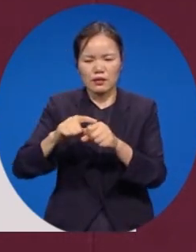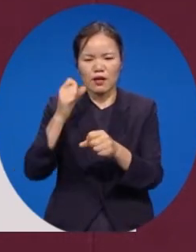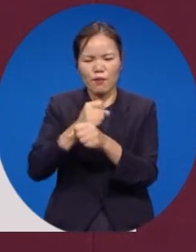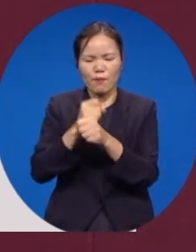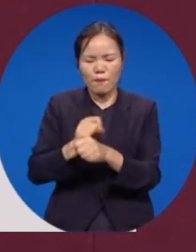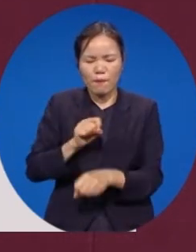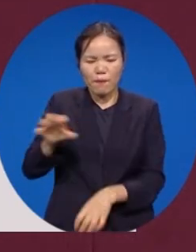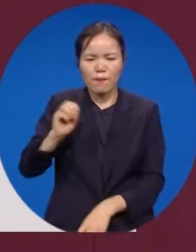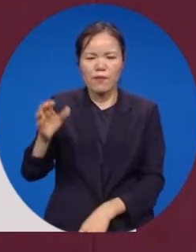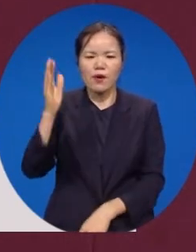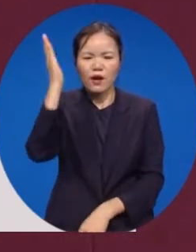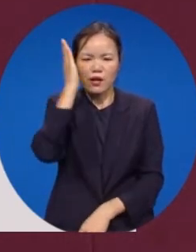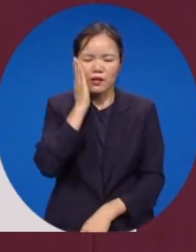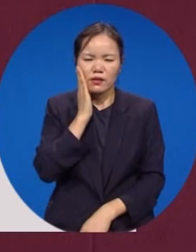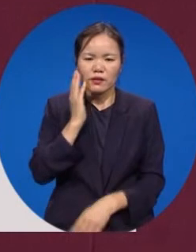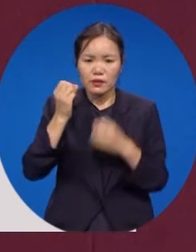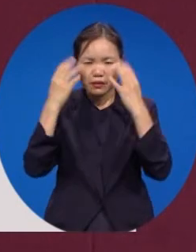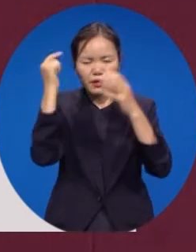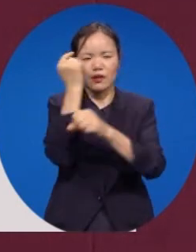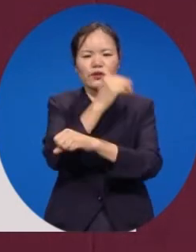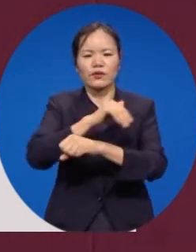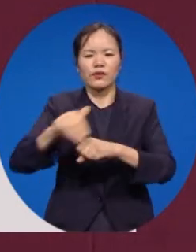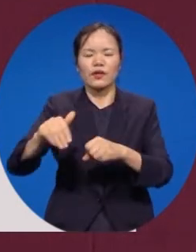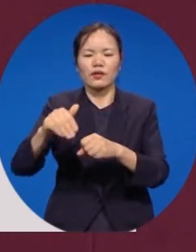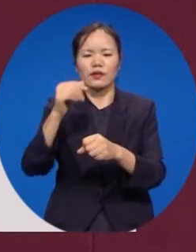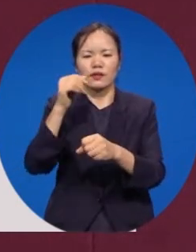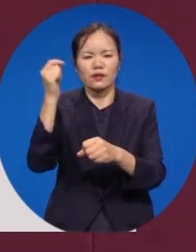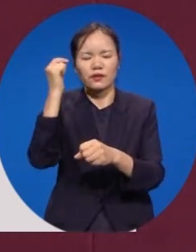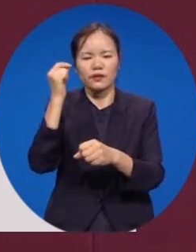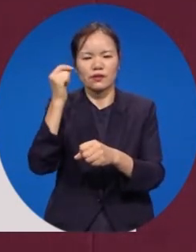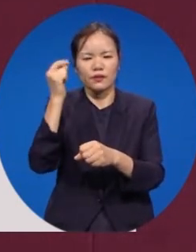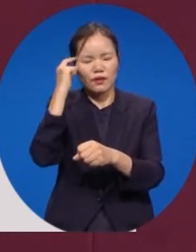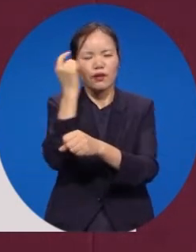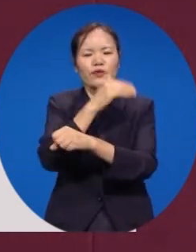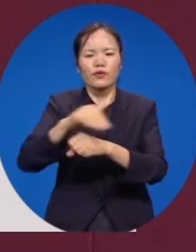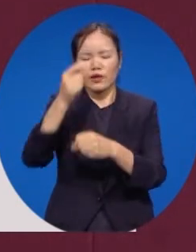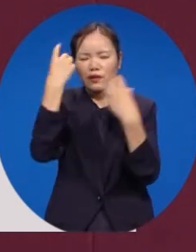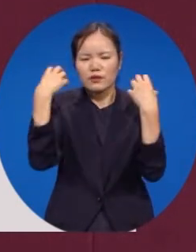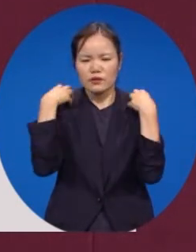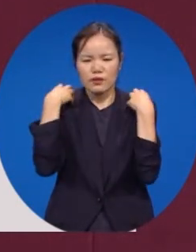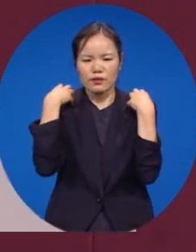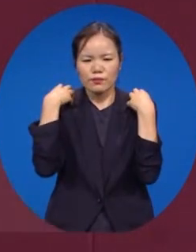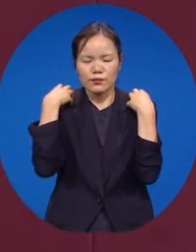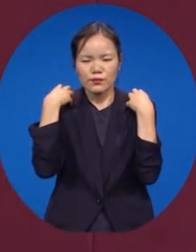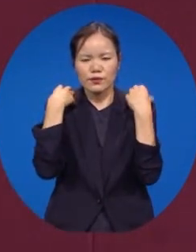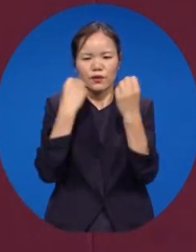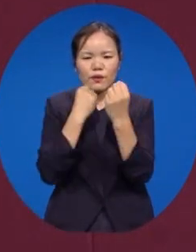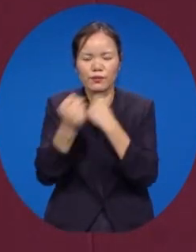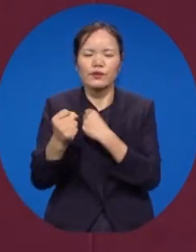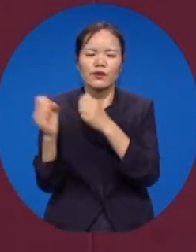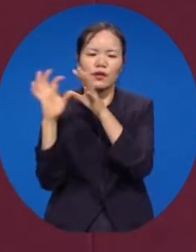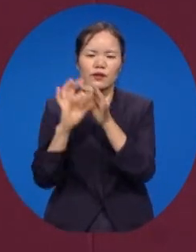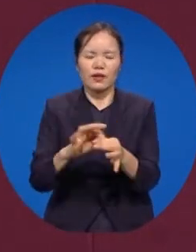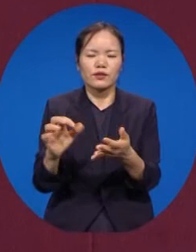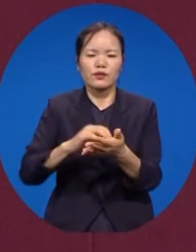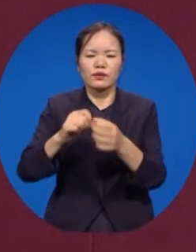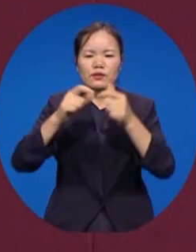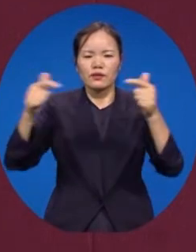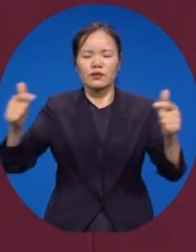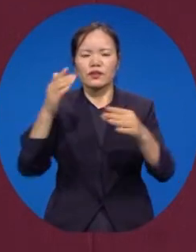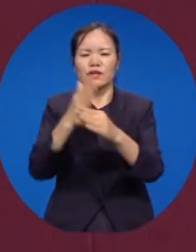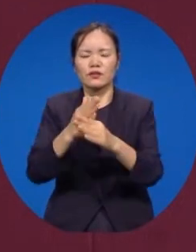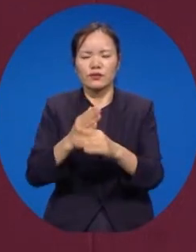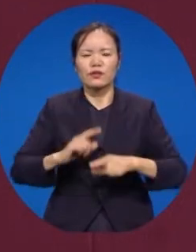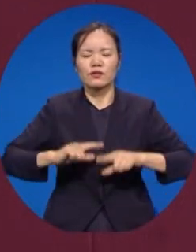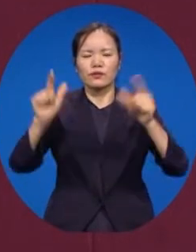그린 뉴딜을 주창하는 이 정부 아래서도 꾸준히 증가하고 있습니다. 기후변화